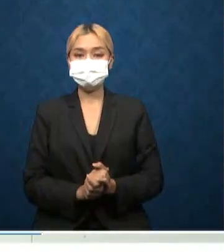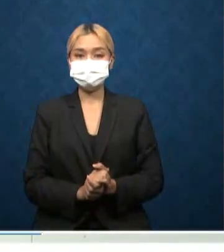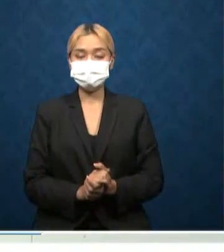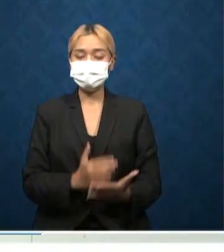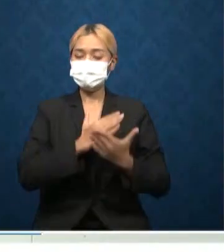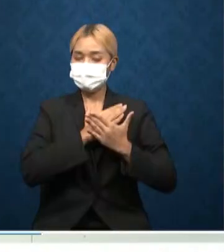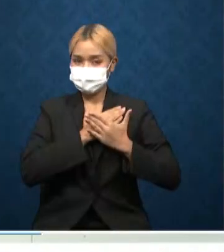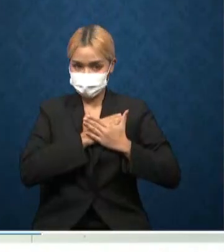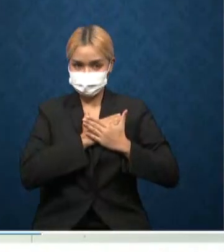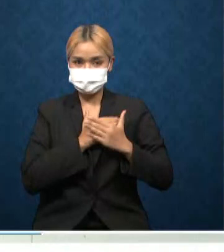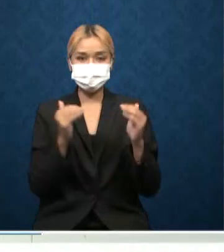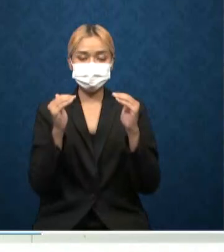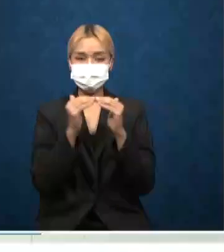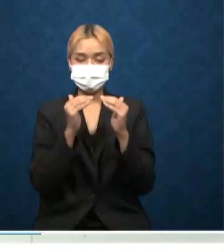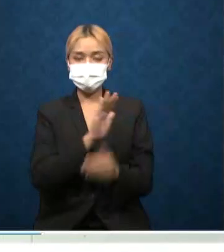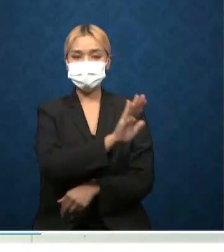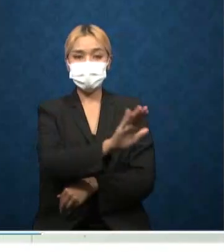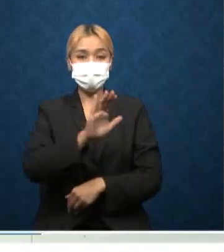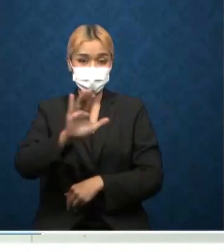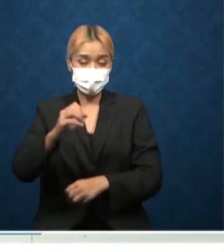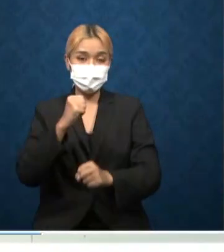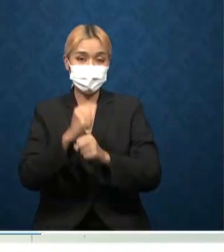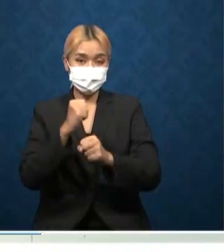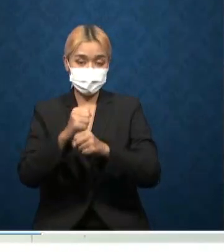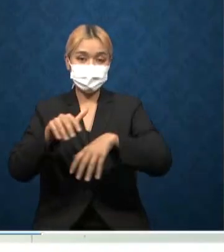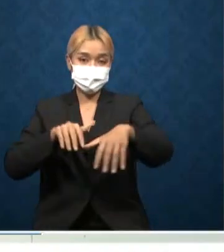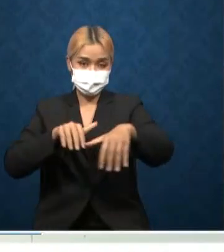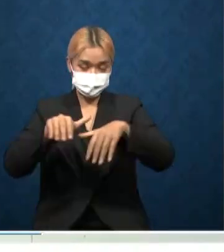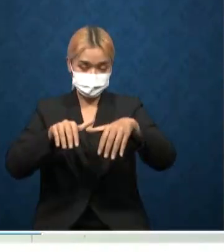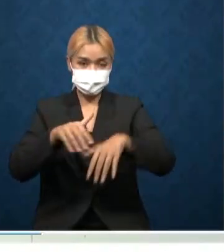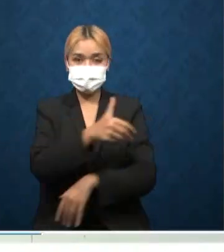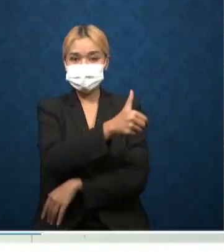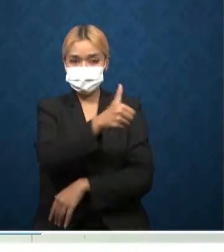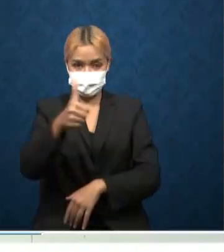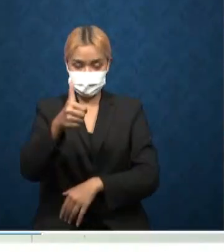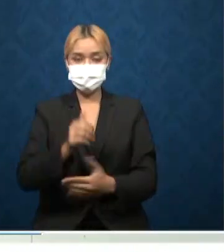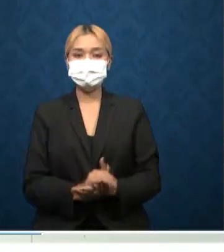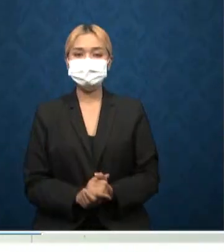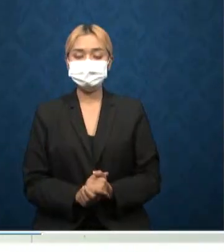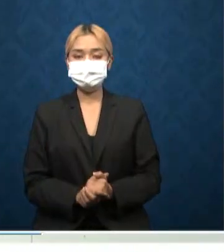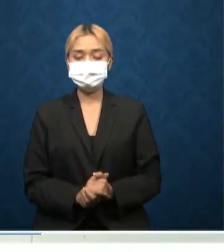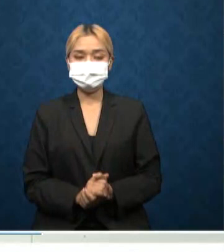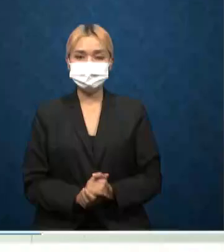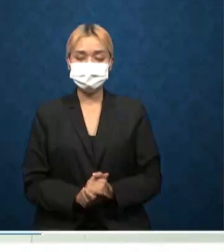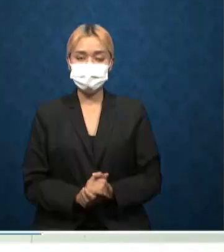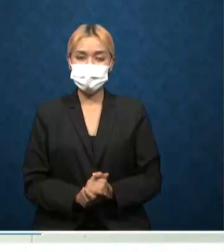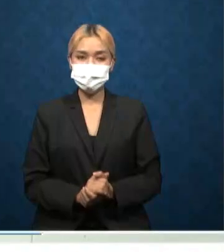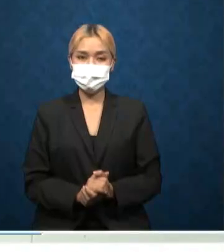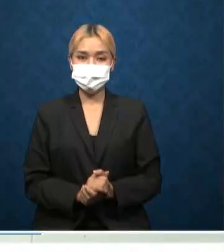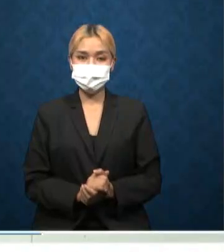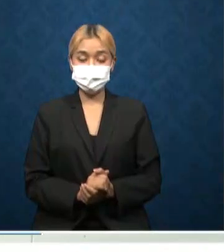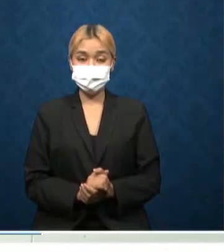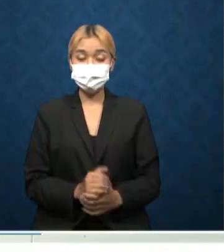และของเห็นสิทธิของตนทำหน้าที่เป็นพลเมืองดีวิถีประชาธิปไตยภารกิจนี้